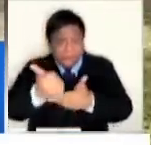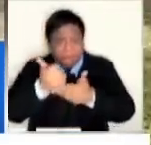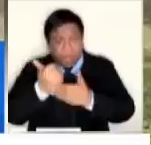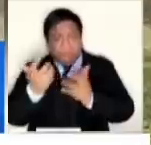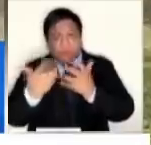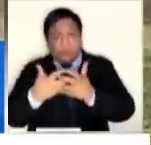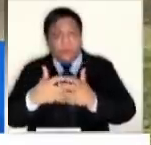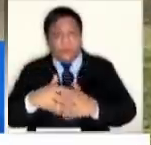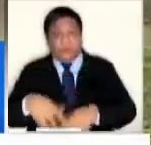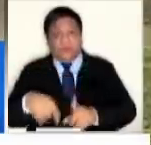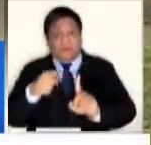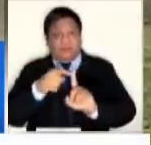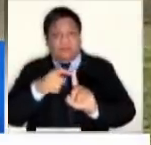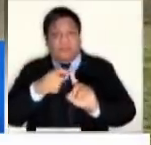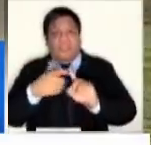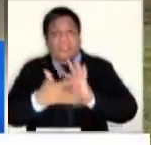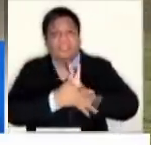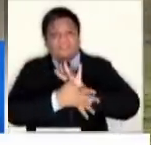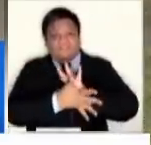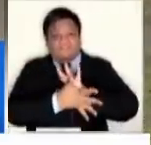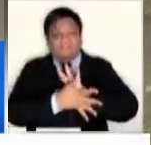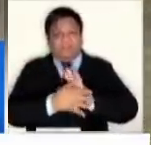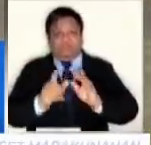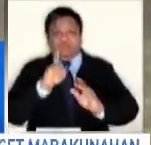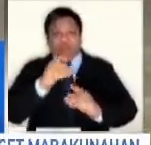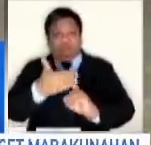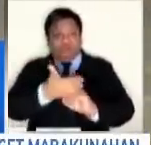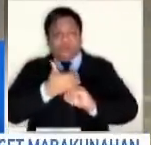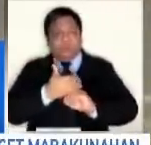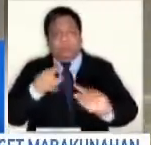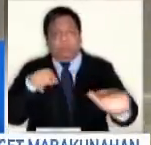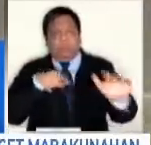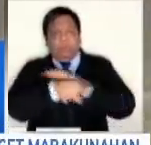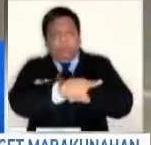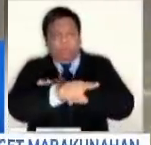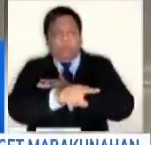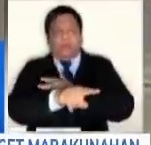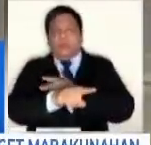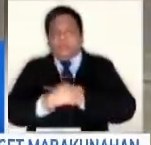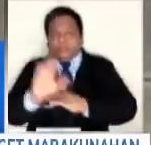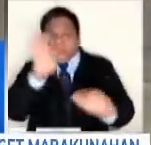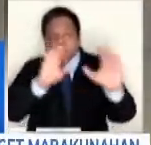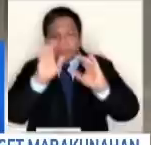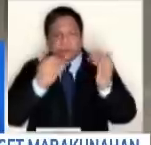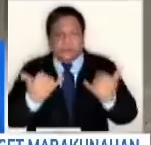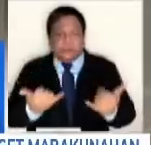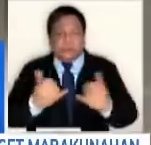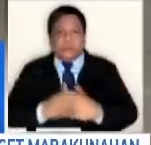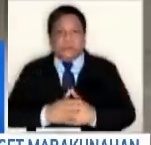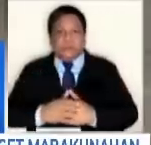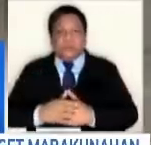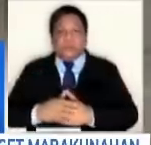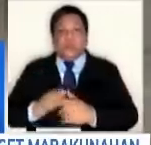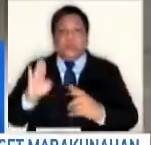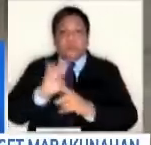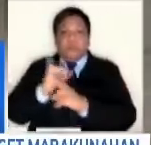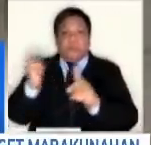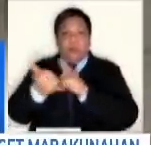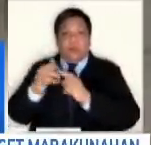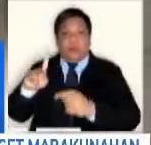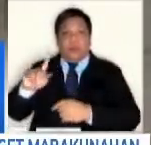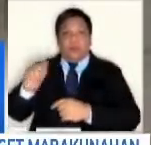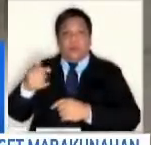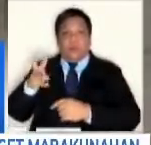COVID-19 patient sa quarantine facility ng kanilang bayan. Ayon kay Kagawa Jonas Soltes, nagpaalam lang daw